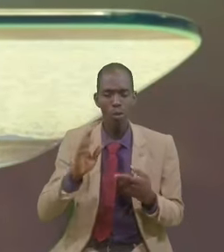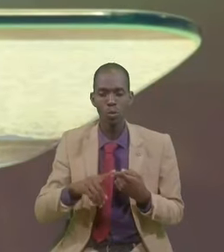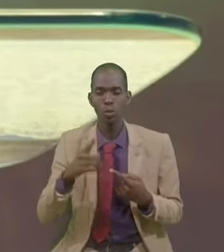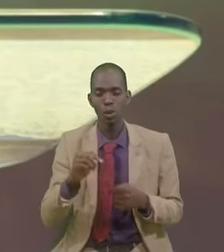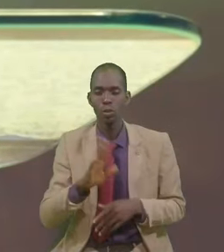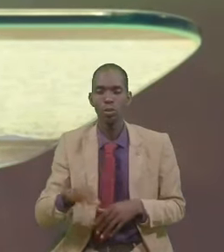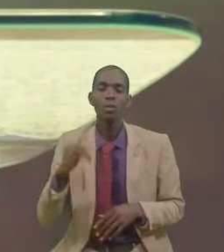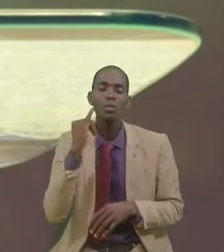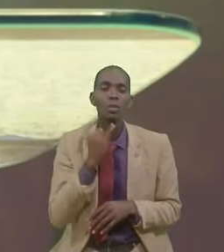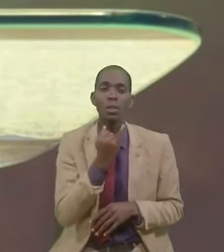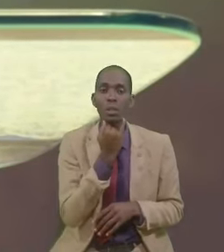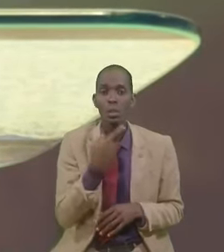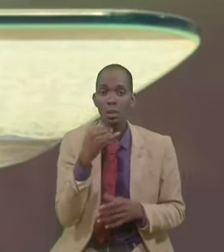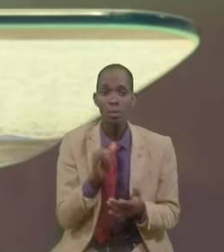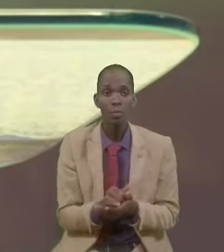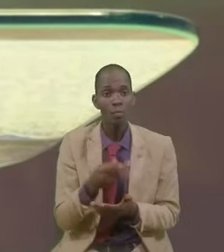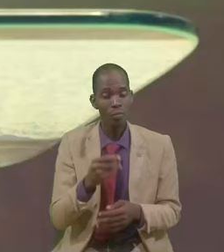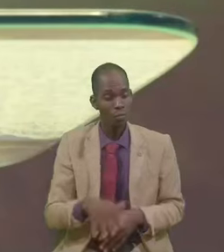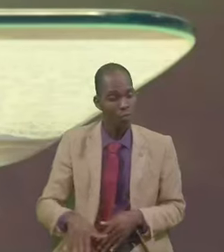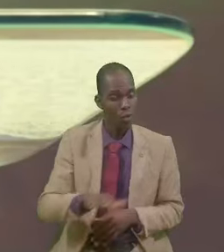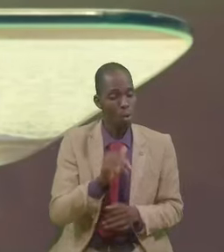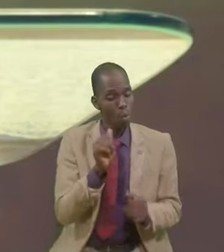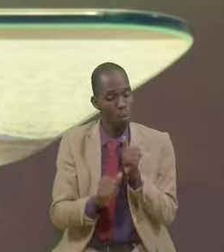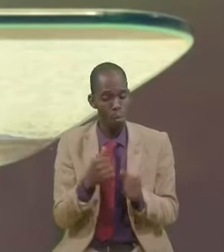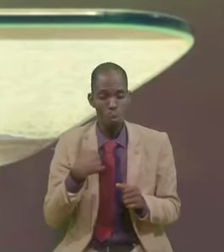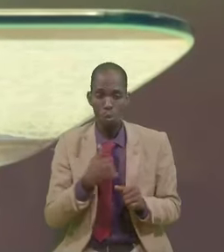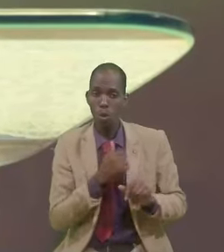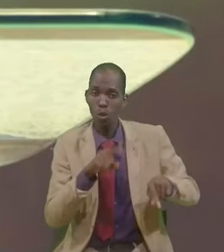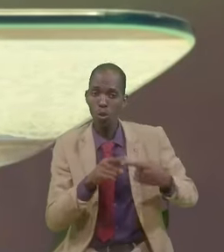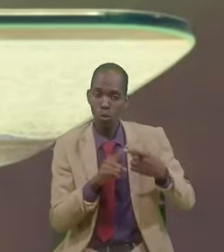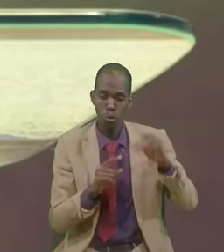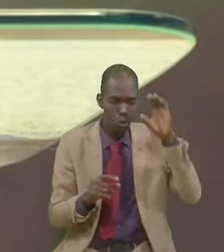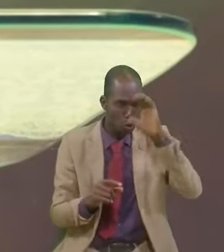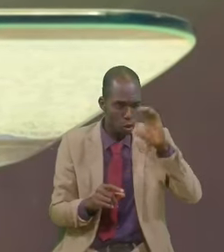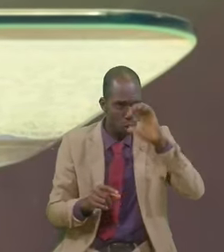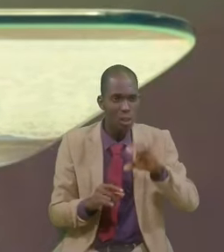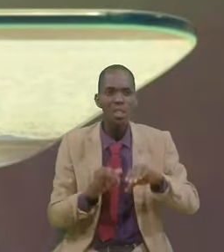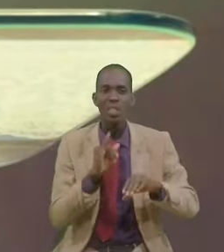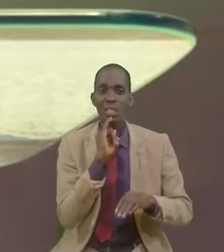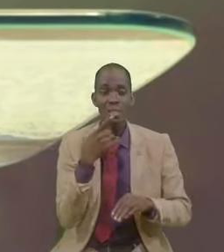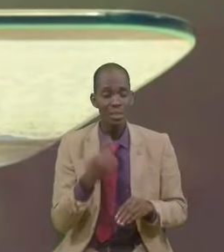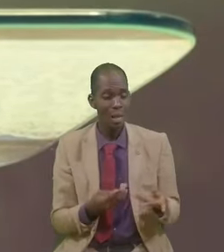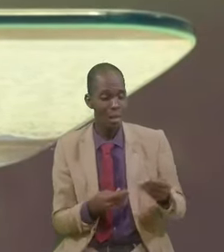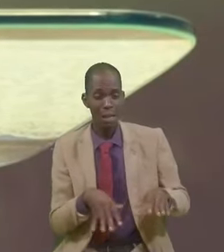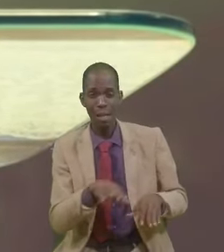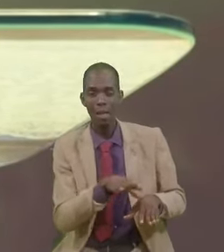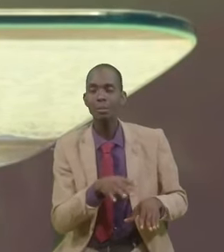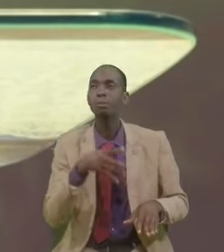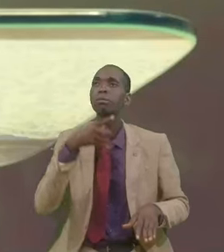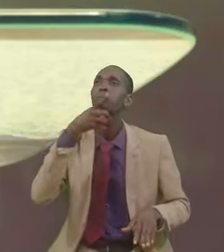Il dit, le pays que nous avons parcouru pour l'explorer est un pays qui dévore ses